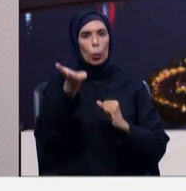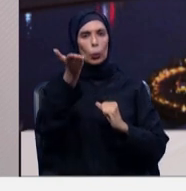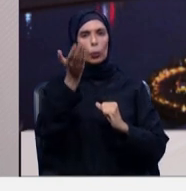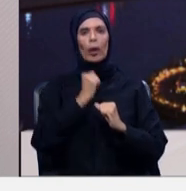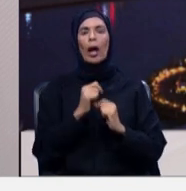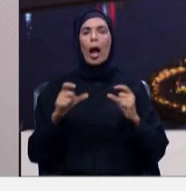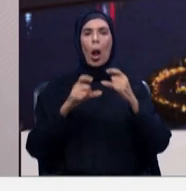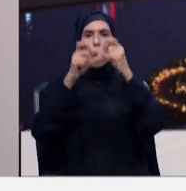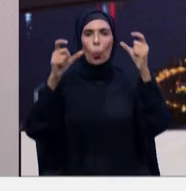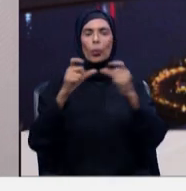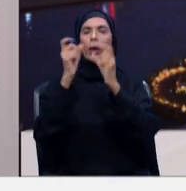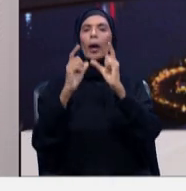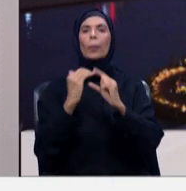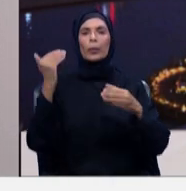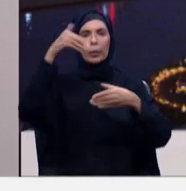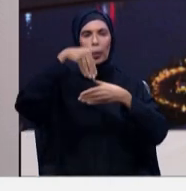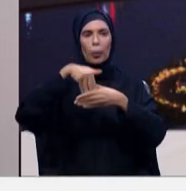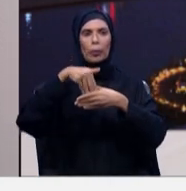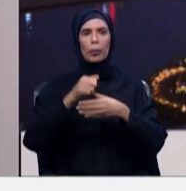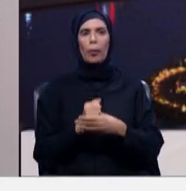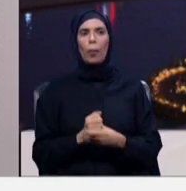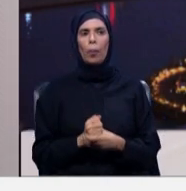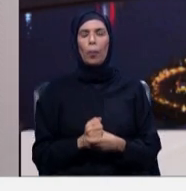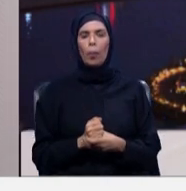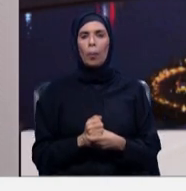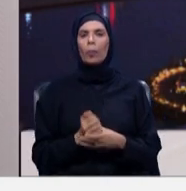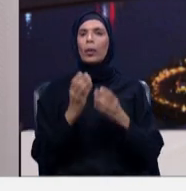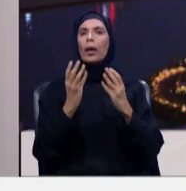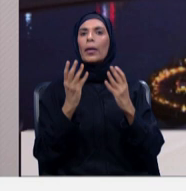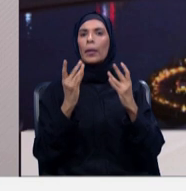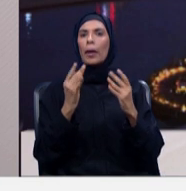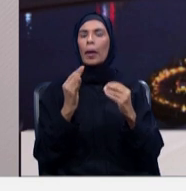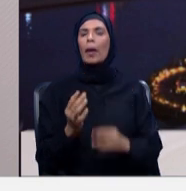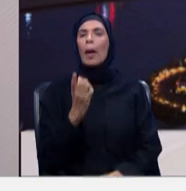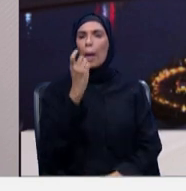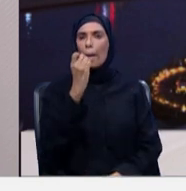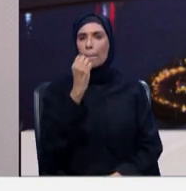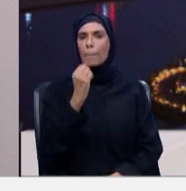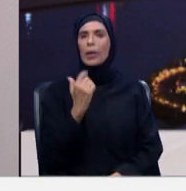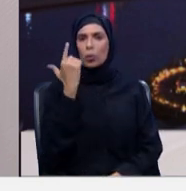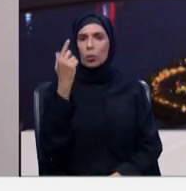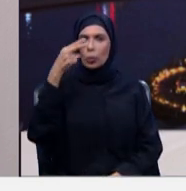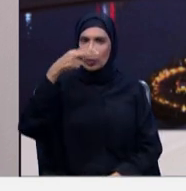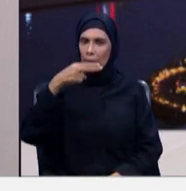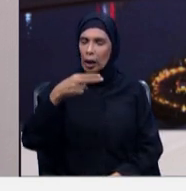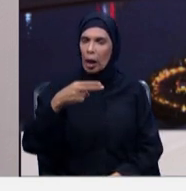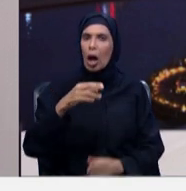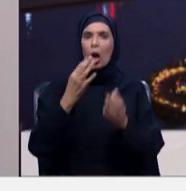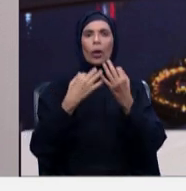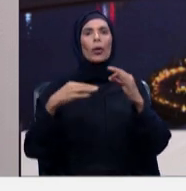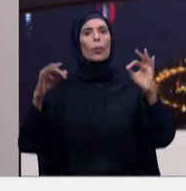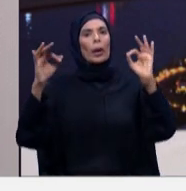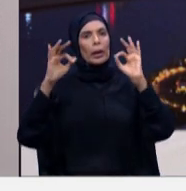على سلامة الانتخابات. نعم. كان بعدد 127 شخص كلهم يندرجون تحت